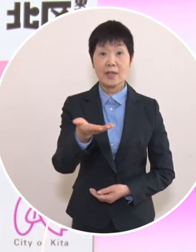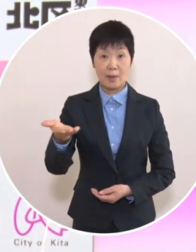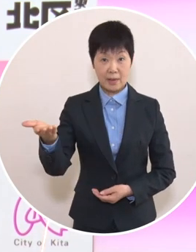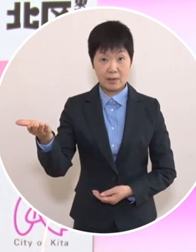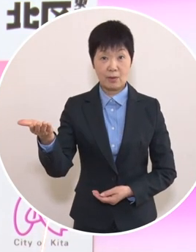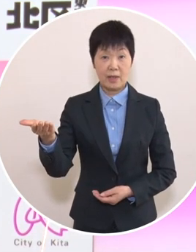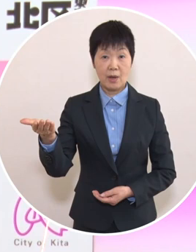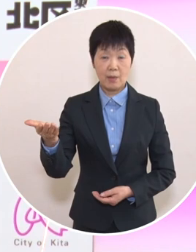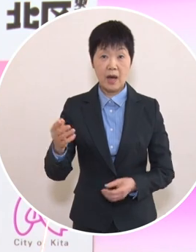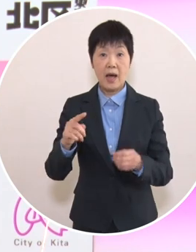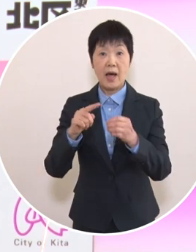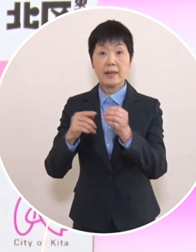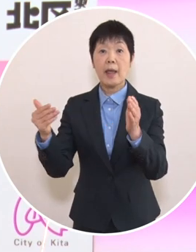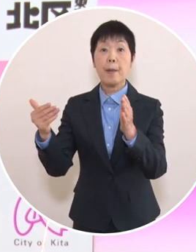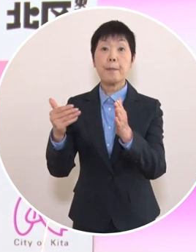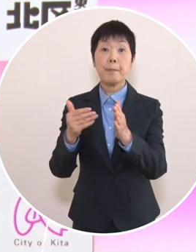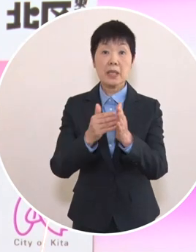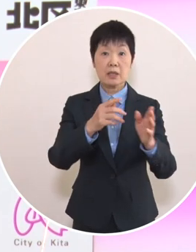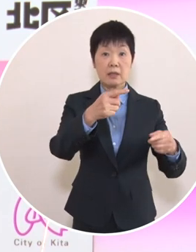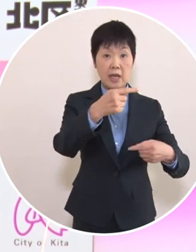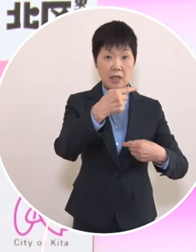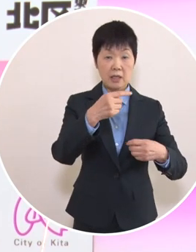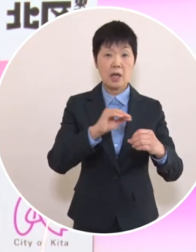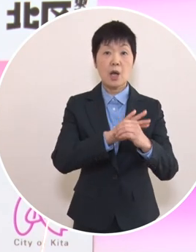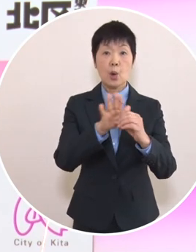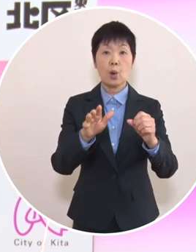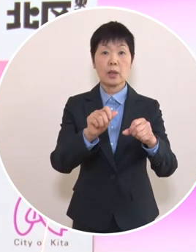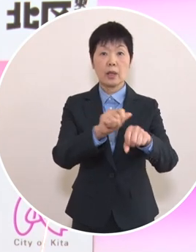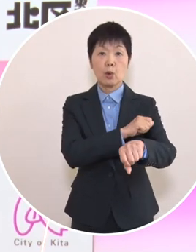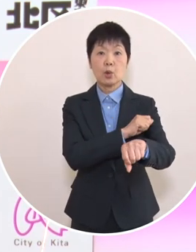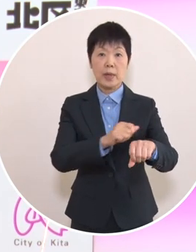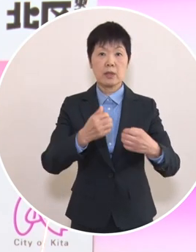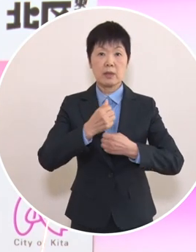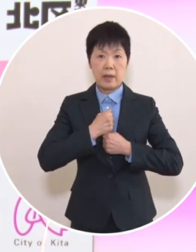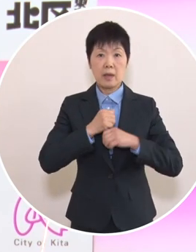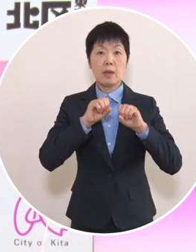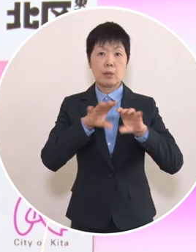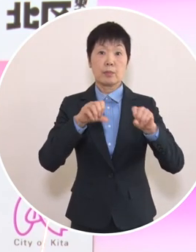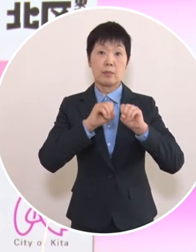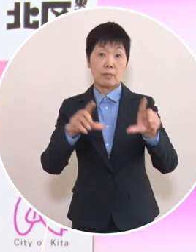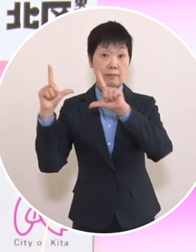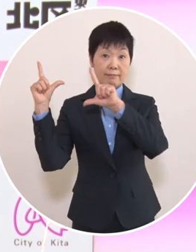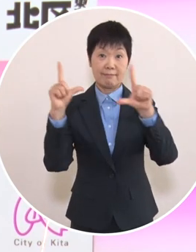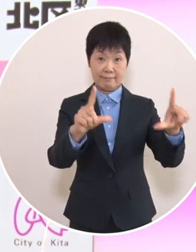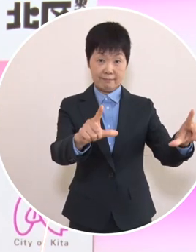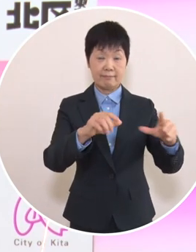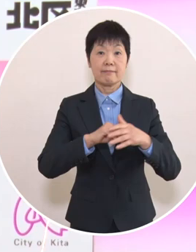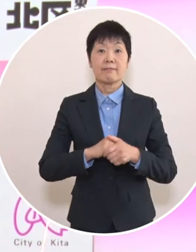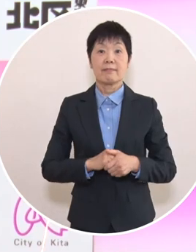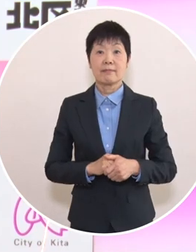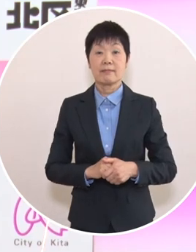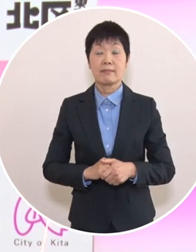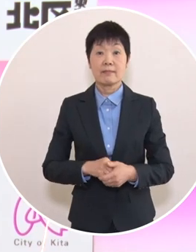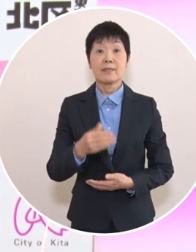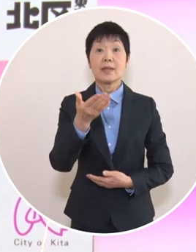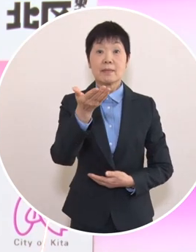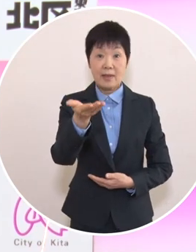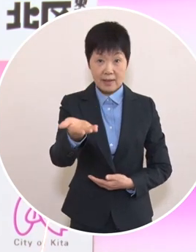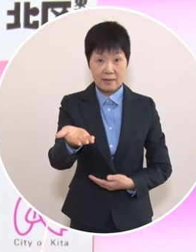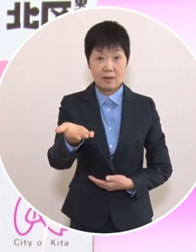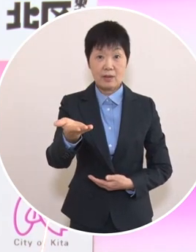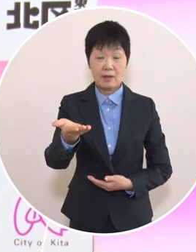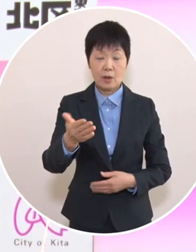におかれましては年末年始コロナ特別警報が発生される中ご自身の